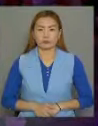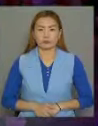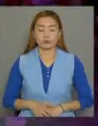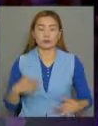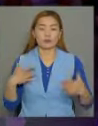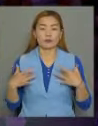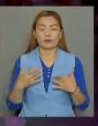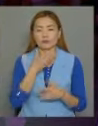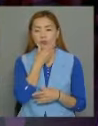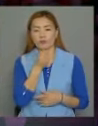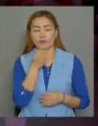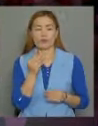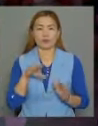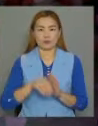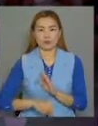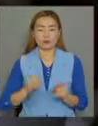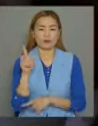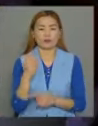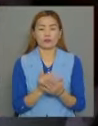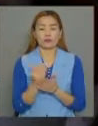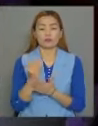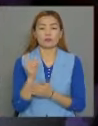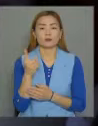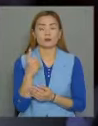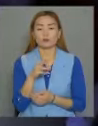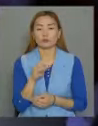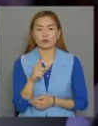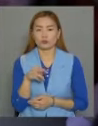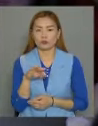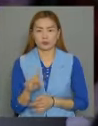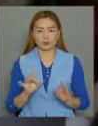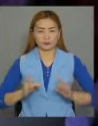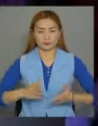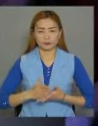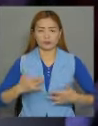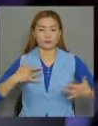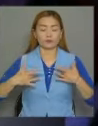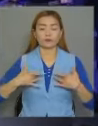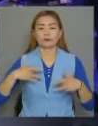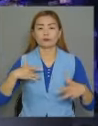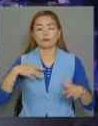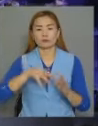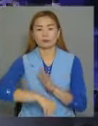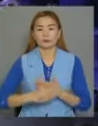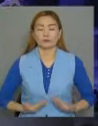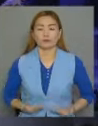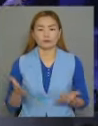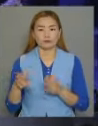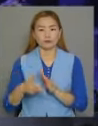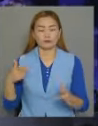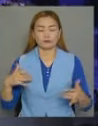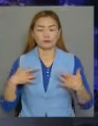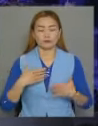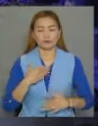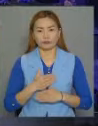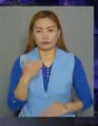Театр сымбатты өнердің ішіндегі ең зор өнердің бірі деп Мұхтар Әуезов айтқандай, театр сахналық өнердің өмір көріністерін драмалық